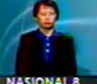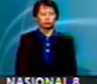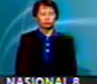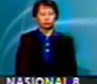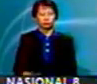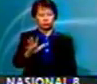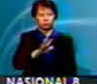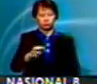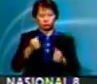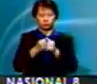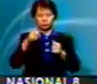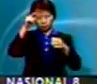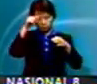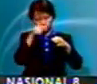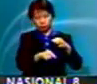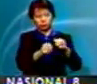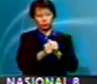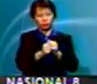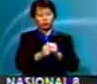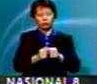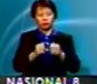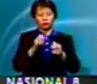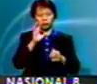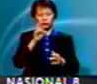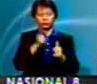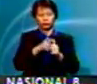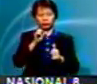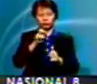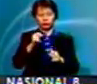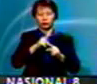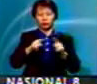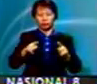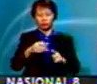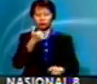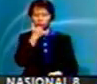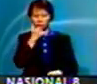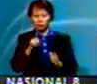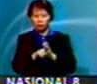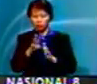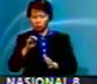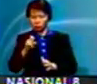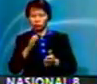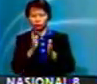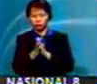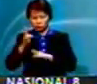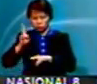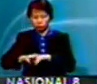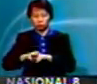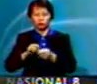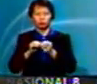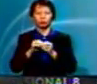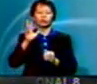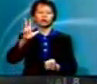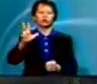Firhan Asyari kembali menjarakan kedudukan pada babak pertama namun Silas Abdul Razak Nur Shah jadikan kedudukan